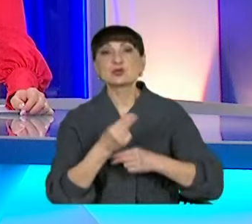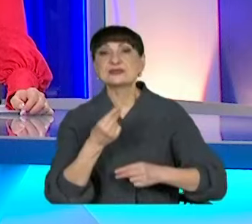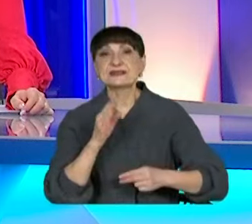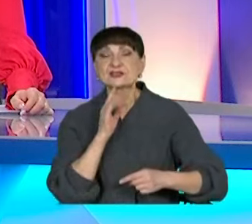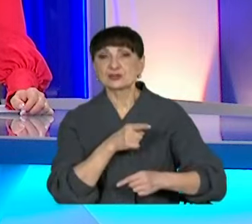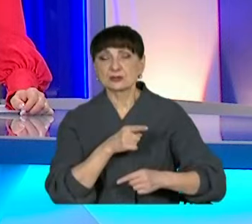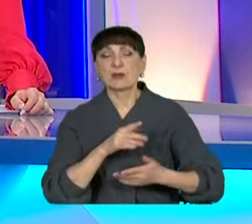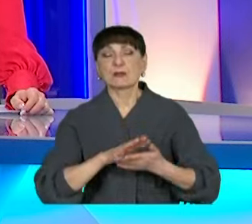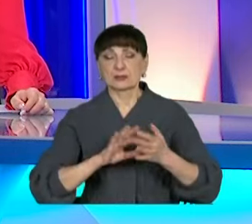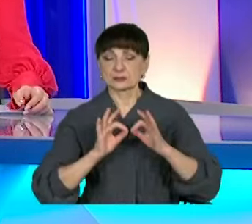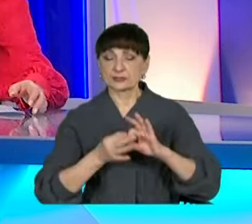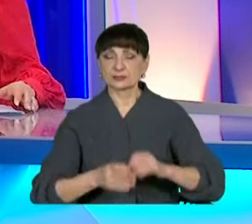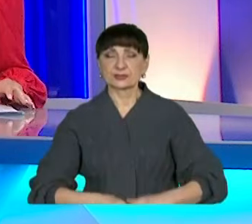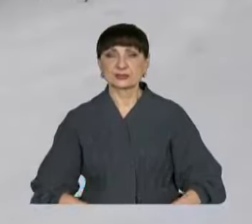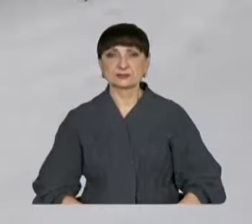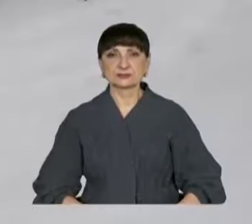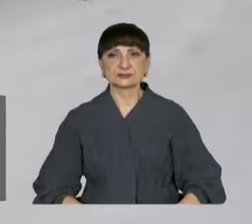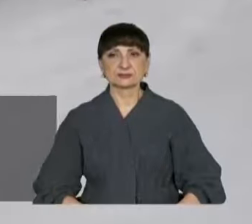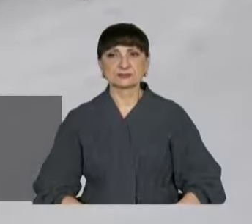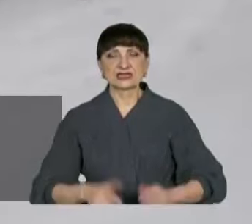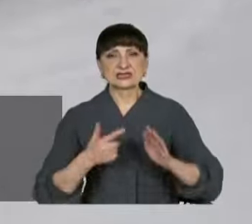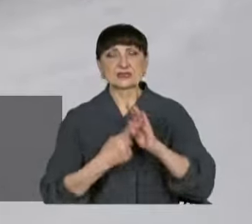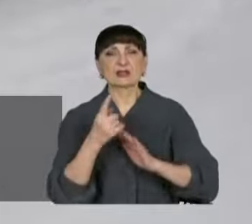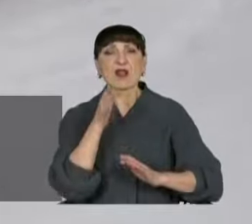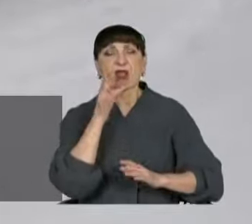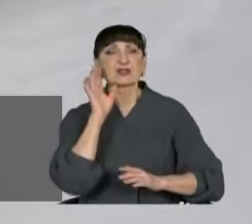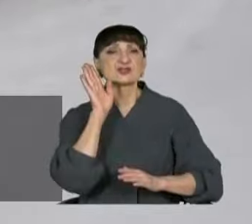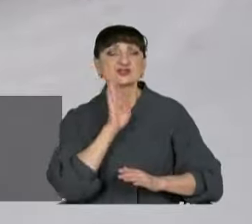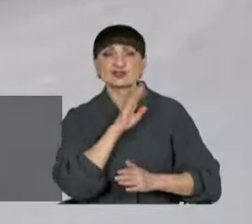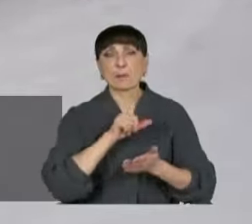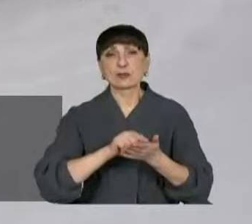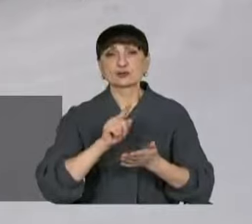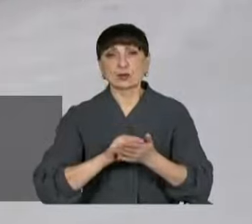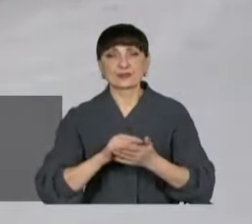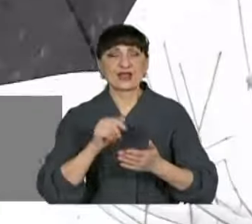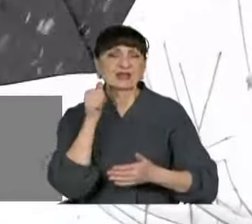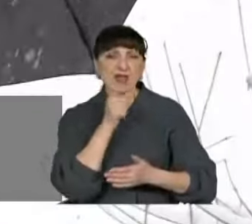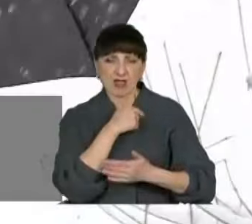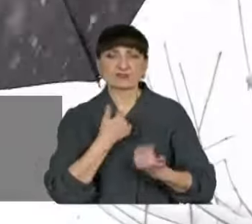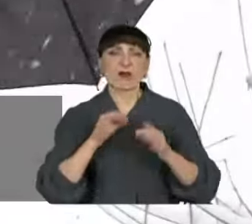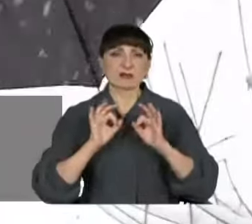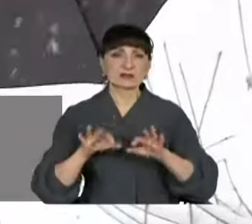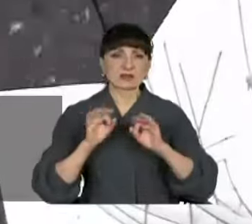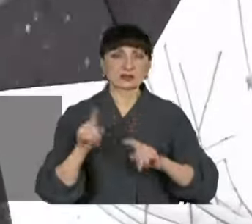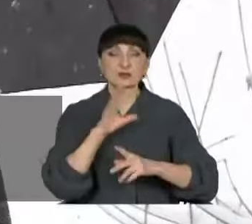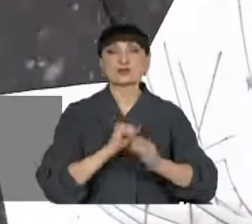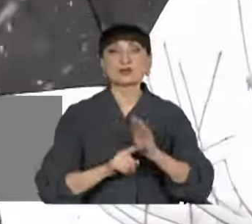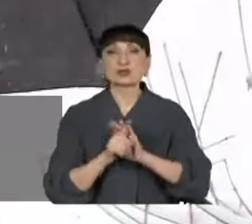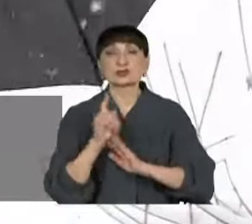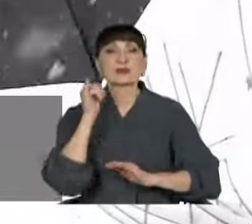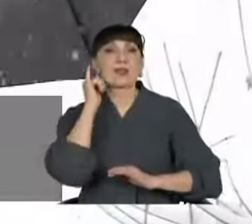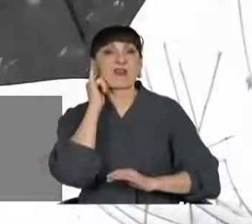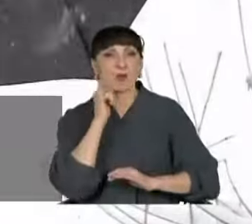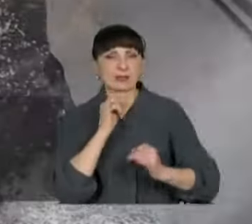средства, выясняла Аида Иманали. 71-летняя пенсионерка на условиях анонимности рассказывает, что все началось с